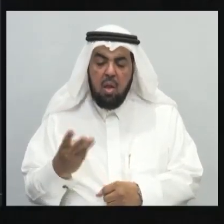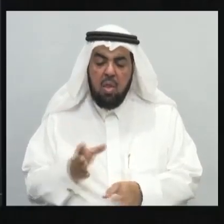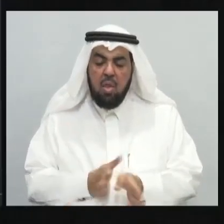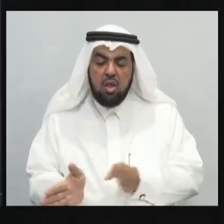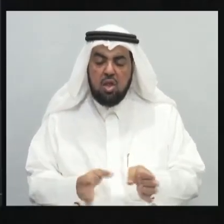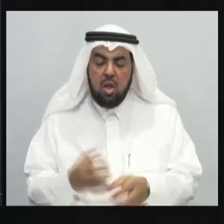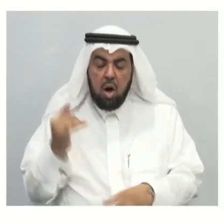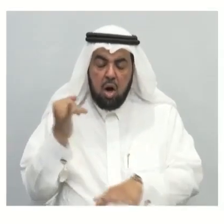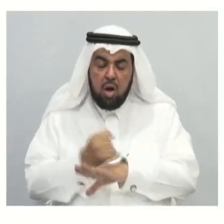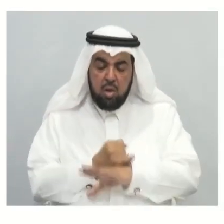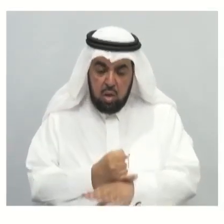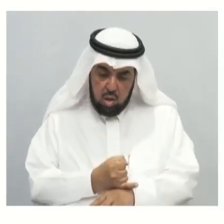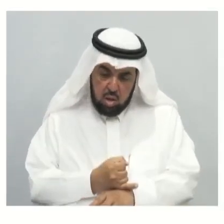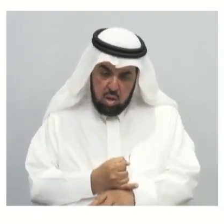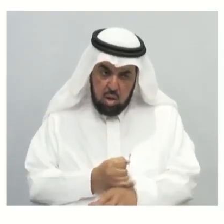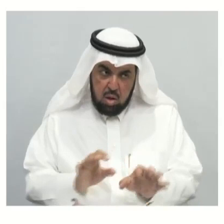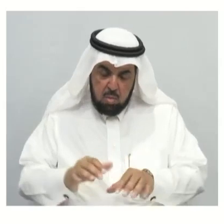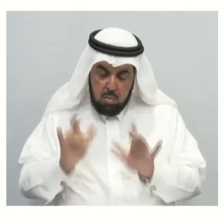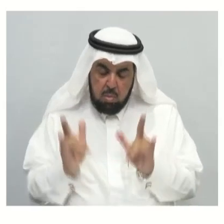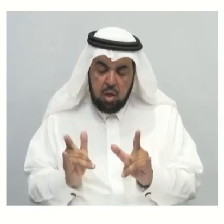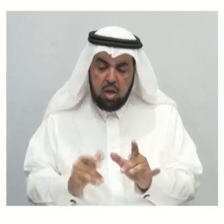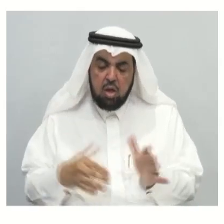وهي مجلس الجامعه